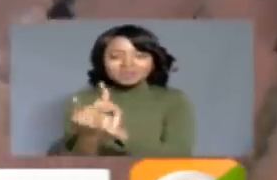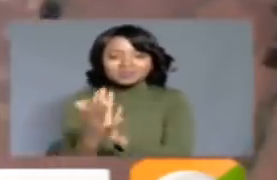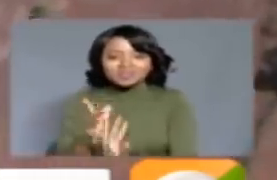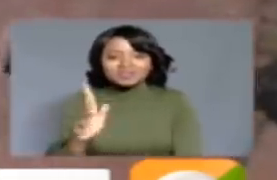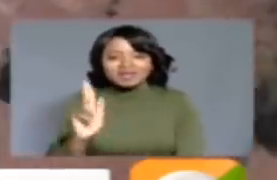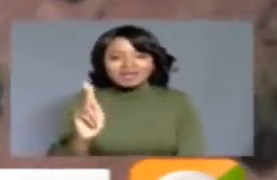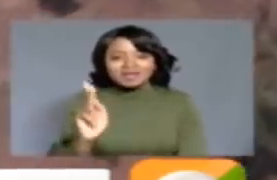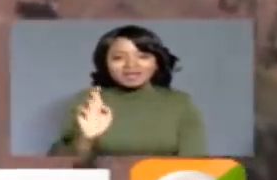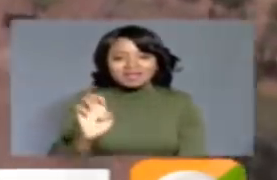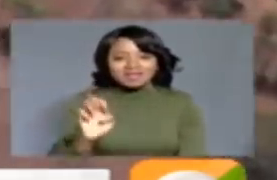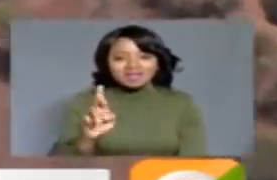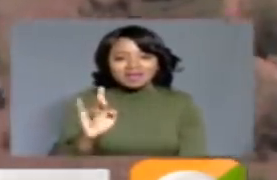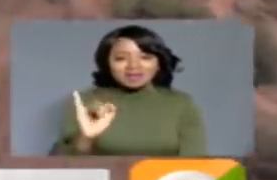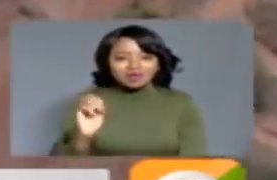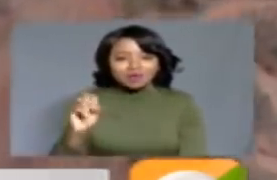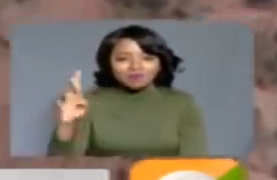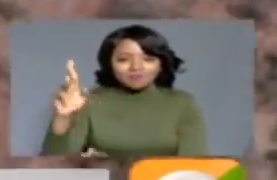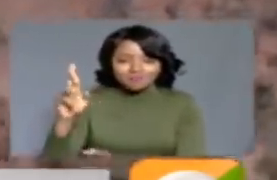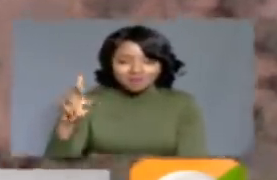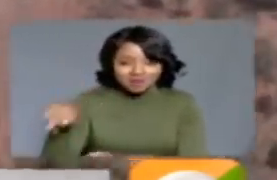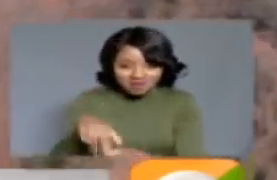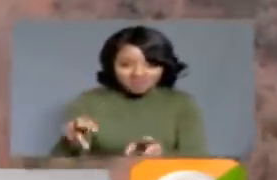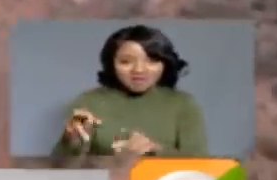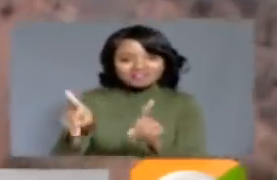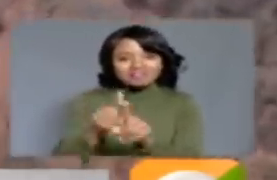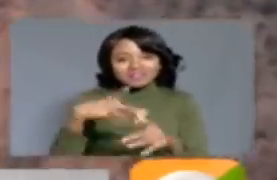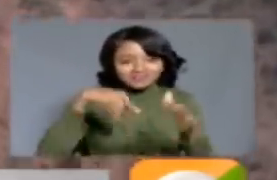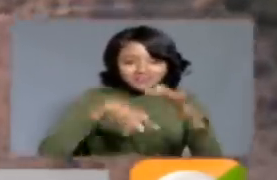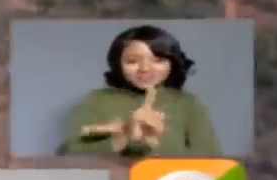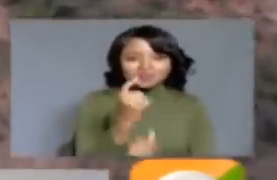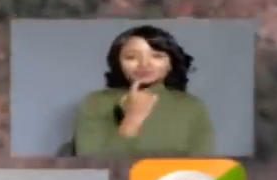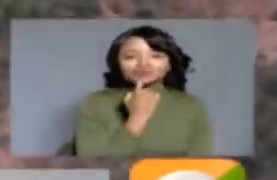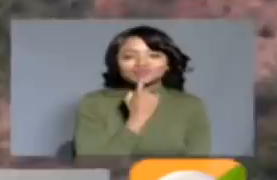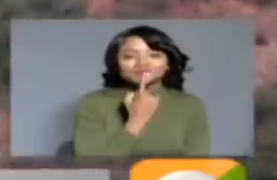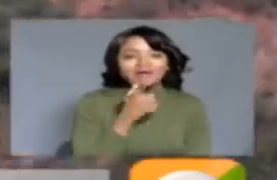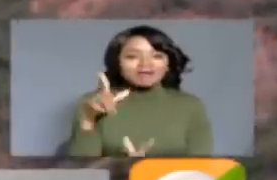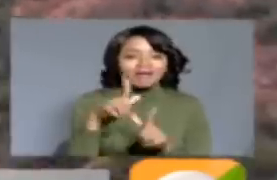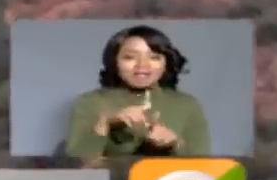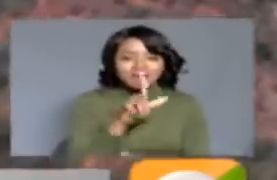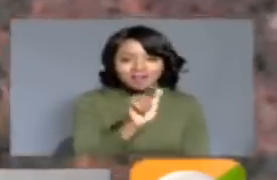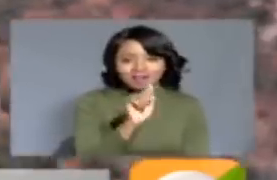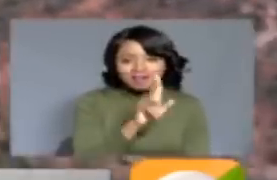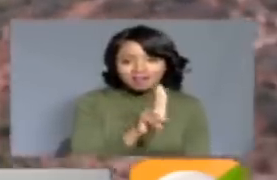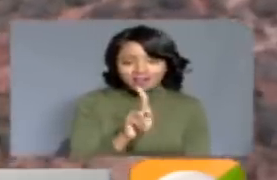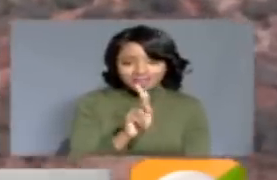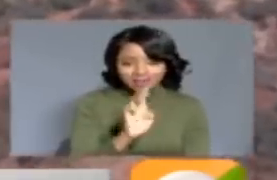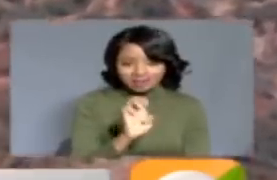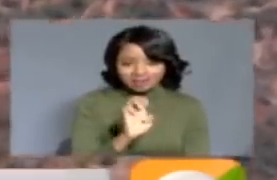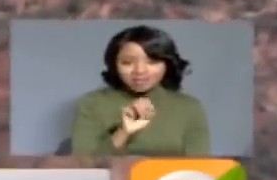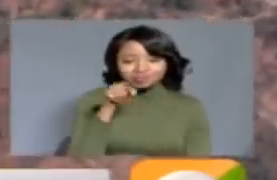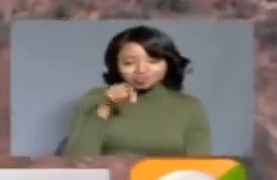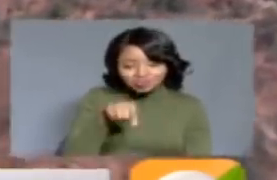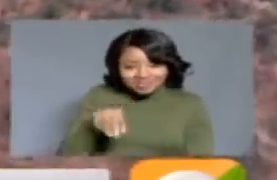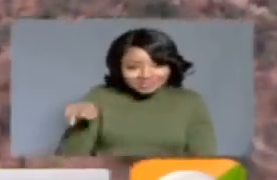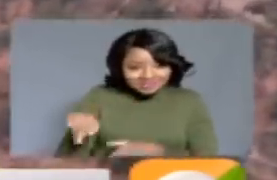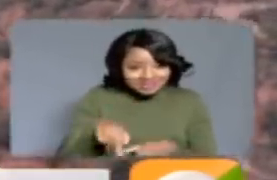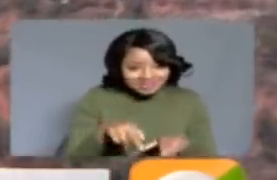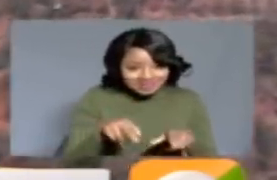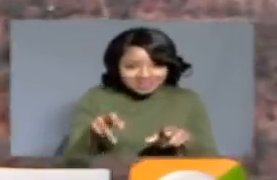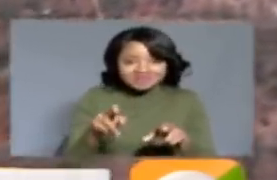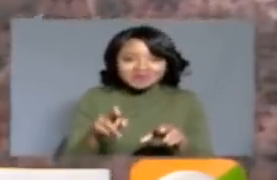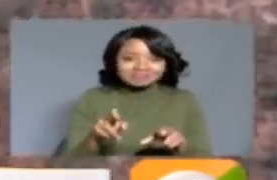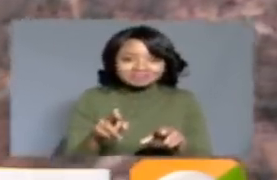Kerio. Ndio baadaye iende all the way mpaka Lake Turkana. Kwa hivyo huu mto unaitwa Kimwarer